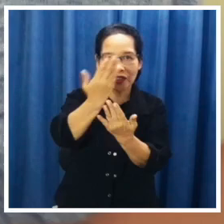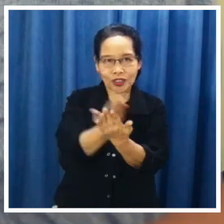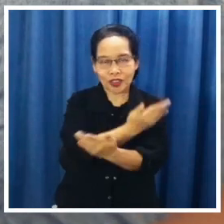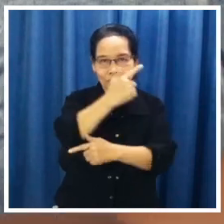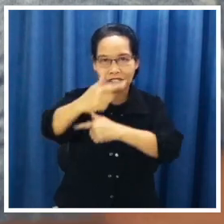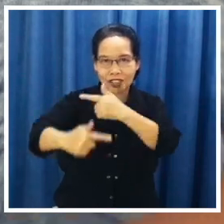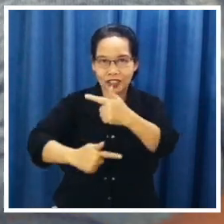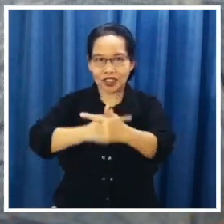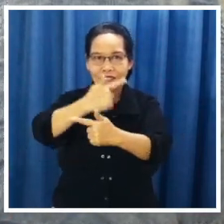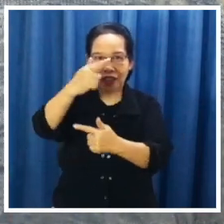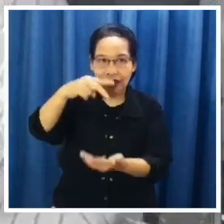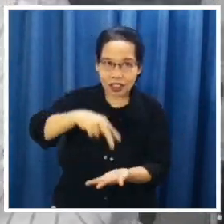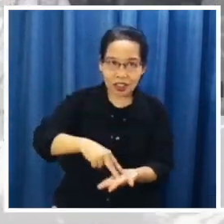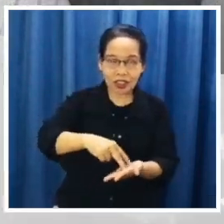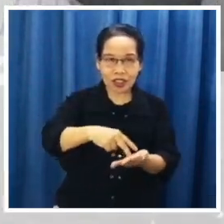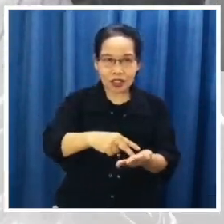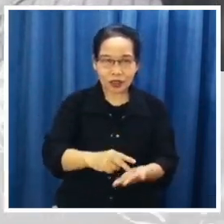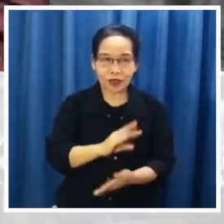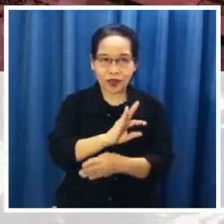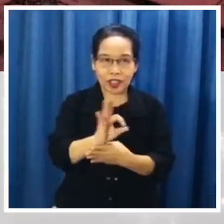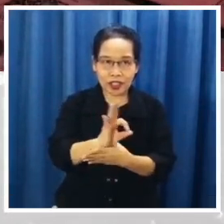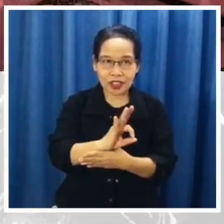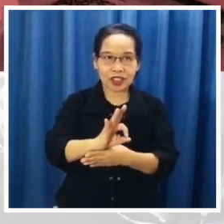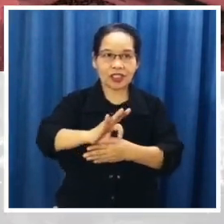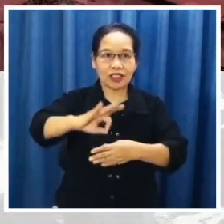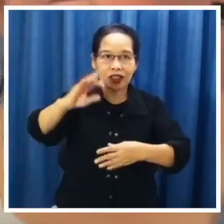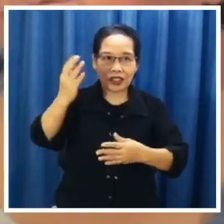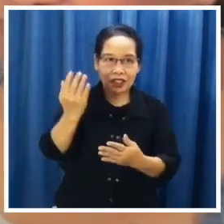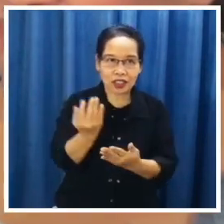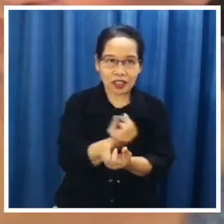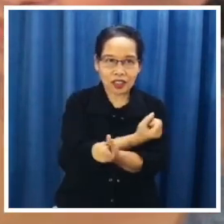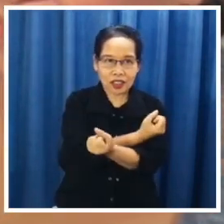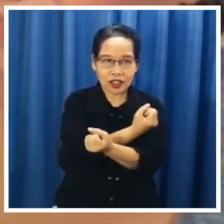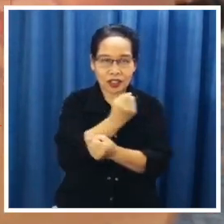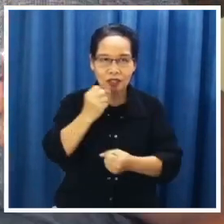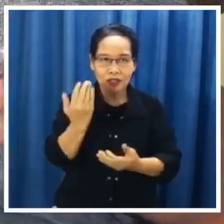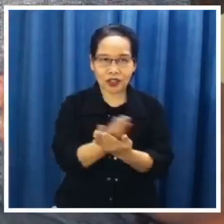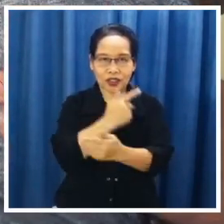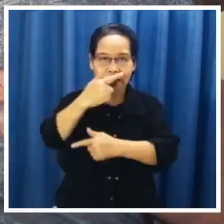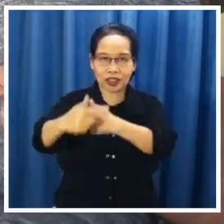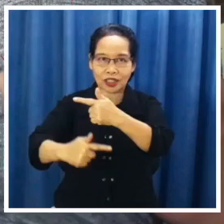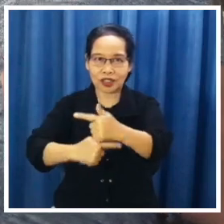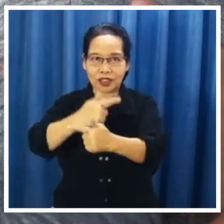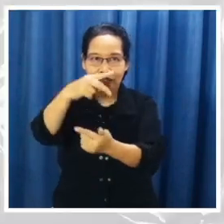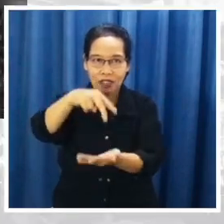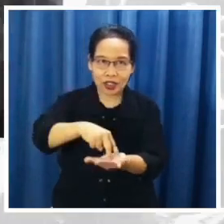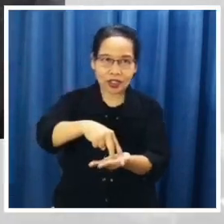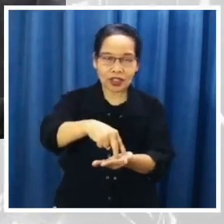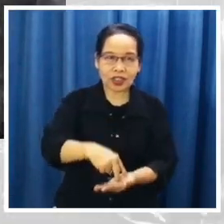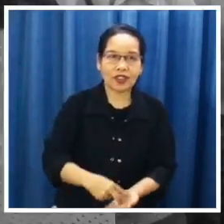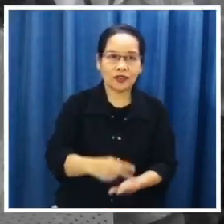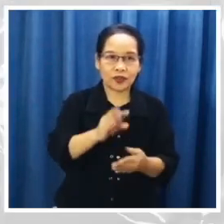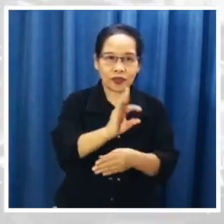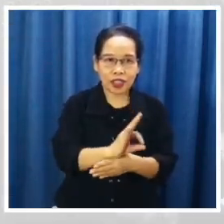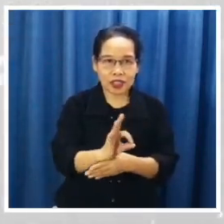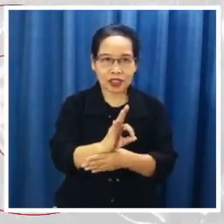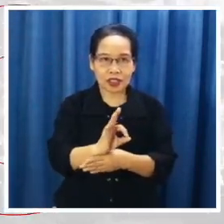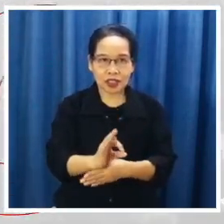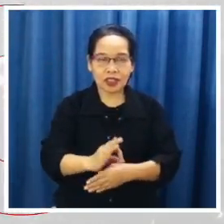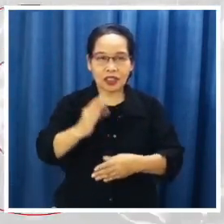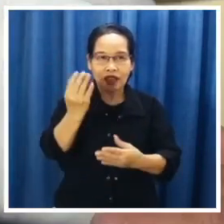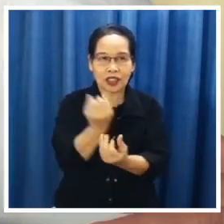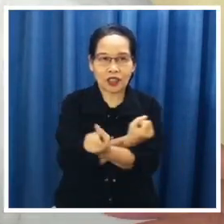ko, bagong henerasyon. Stand ko, flex ko. Ang lab ko, bagong henerasyon. Stand ko, flex